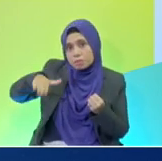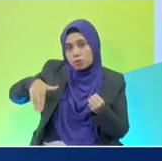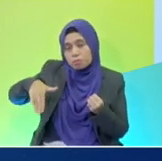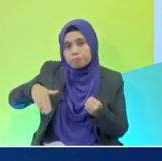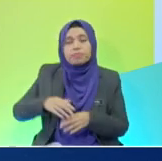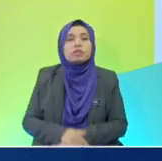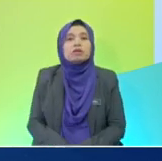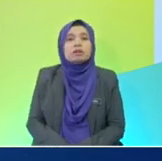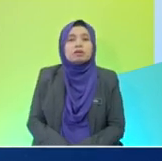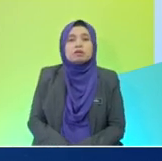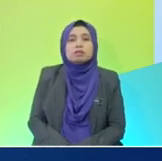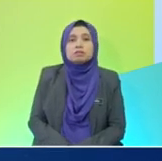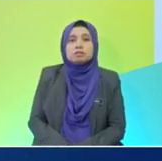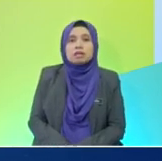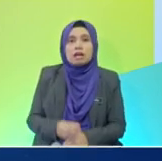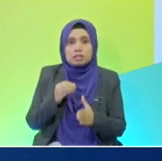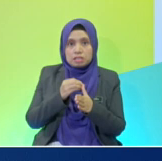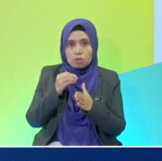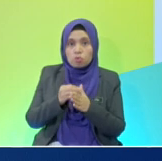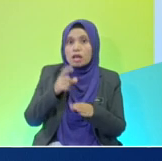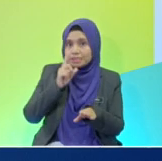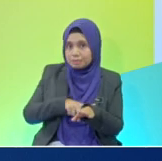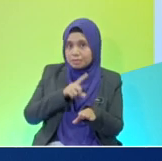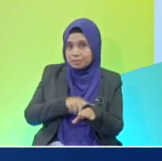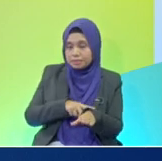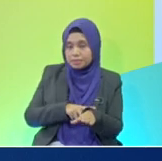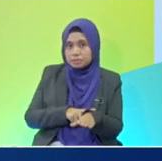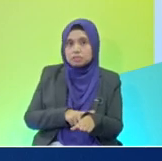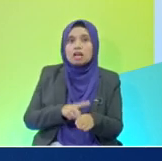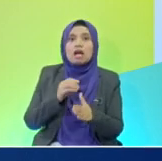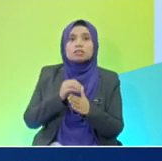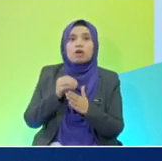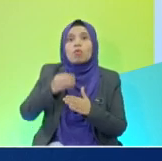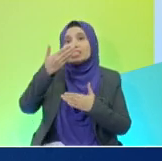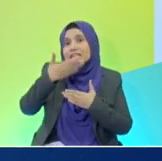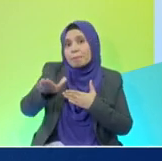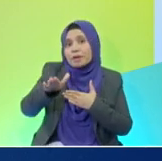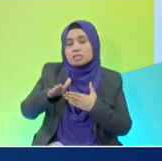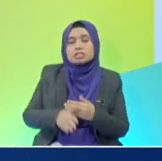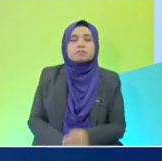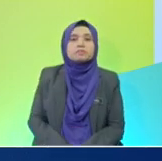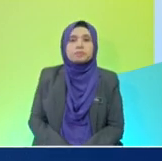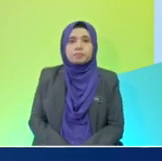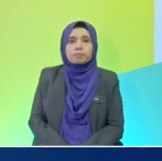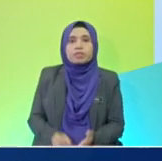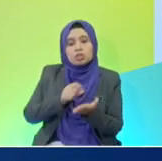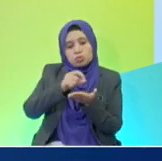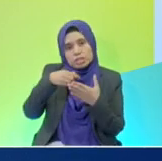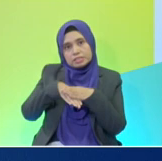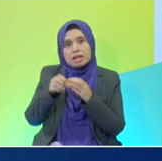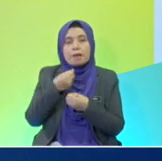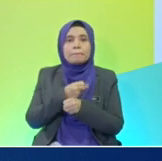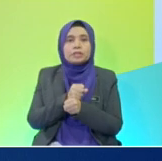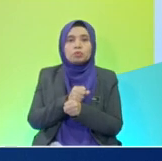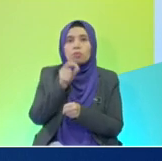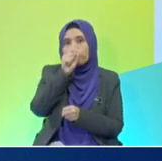keselamatan sebelum dilakukan ataupun semasa dan juga selepas Oke seterusnya tulis dalam bentuk poin